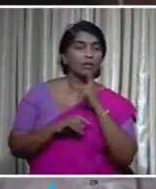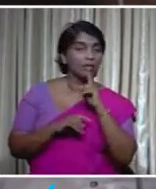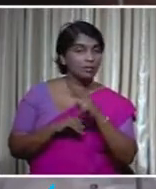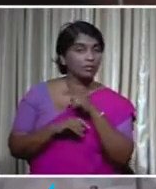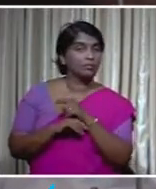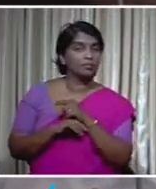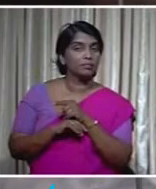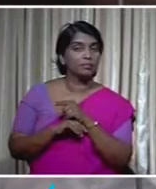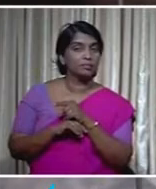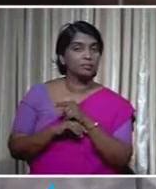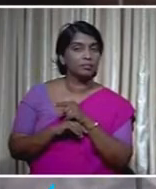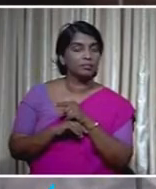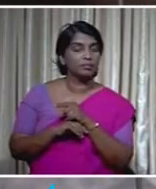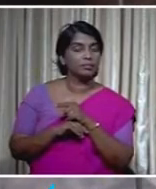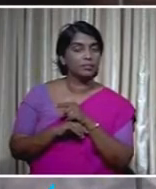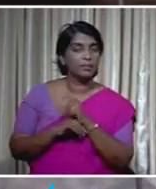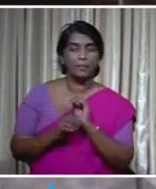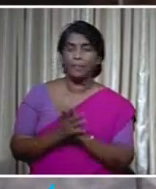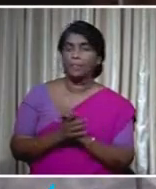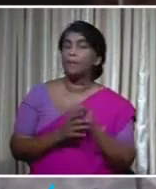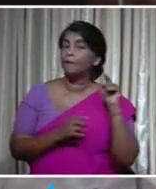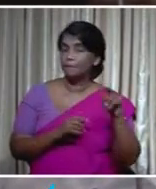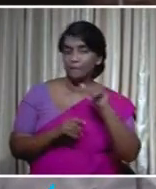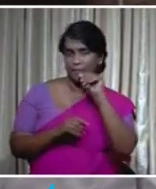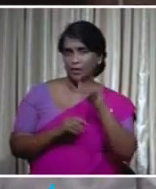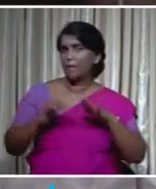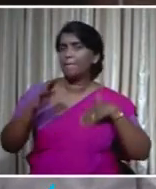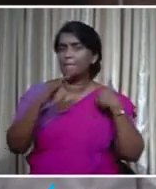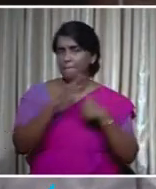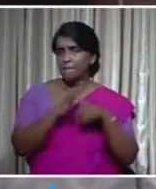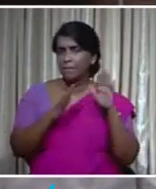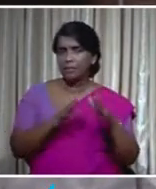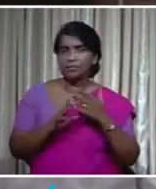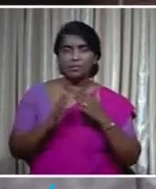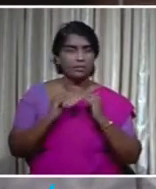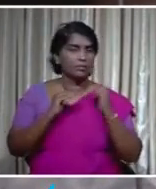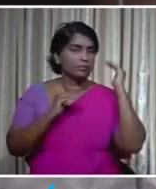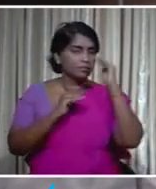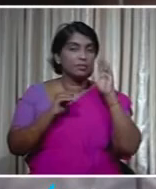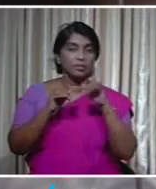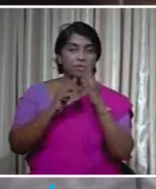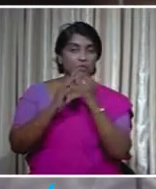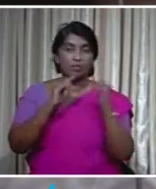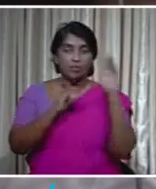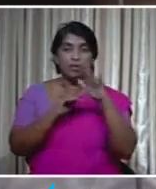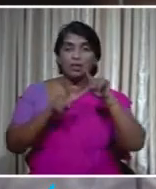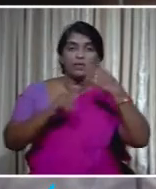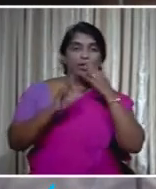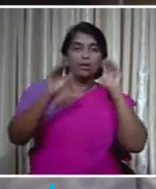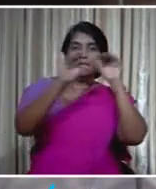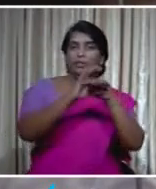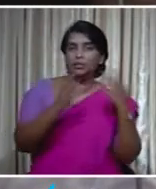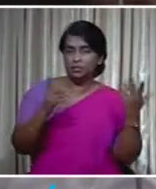கல்வியிலே மிக ஊழியர், அதிபர்களிலே ஒரு மிக ஊழியர். இவருக்கு இடமாற்றமும் இல்லை, இவர் வேறு பாடசாலைக்கு போக முடியாது, சம்பள ஏற்றமும்